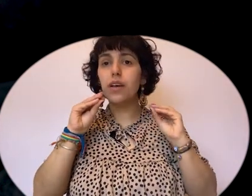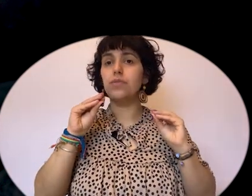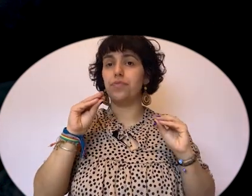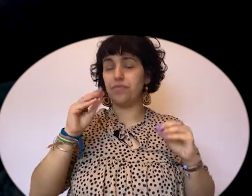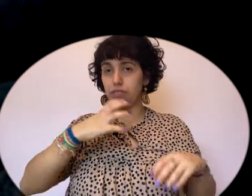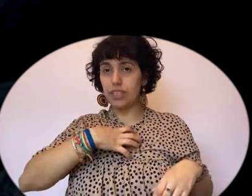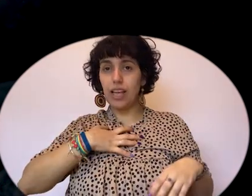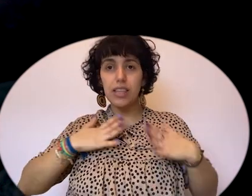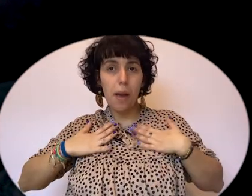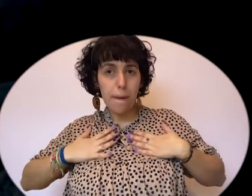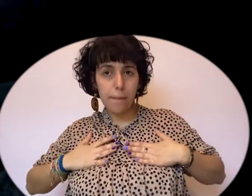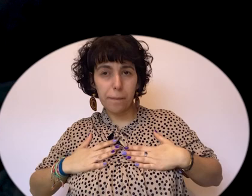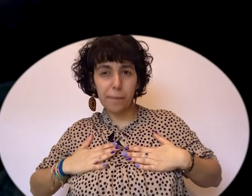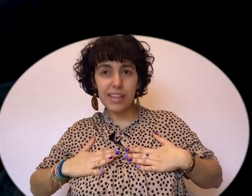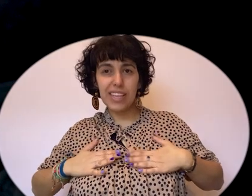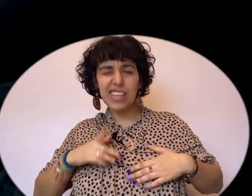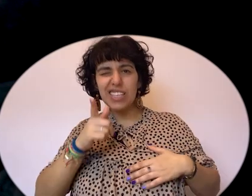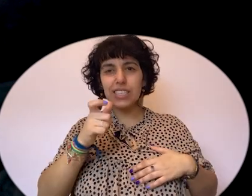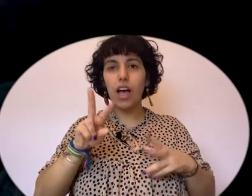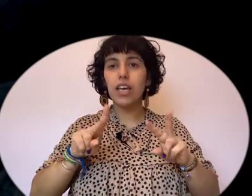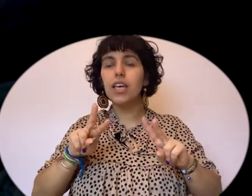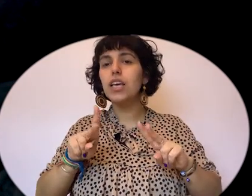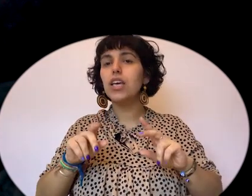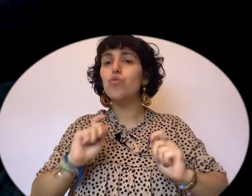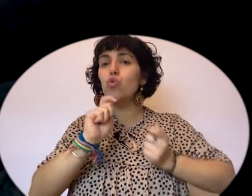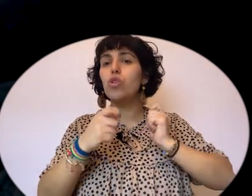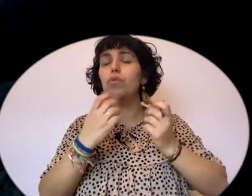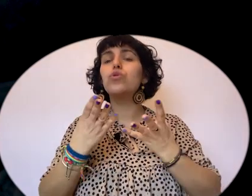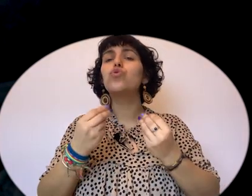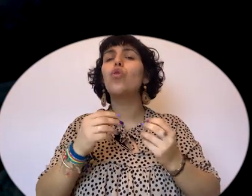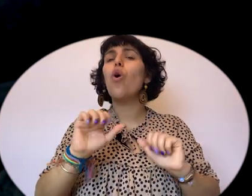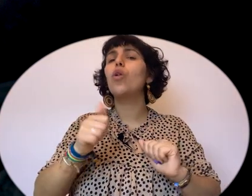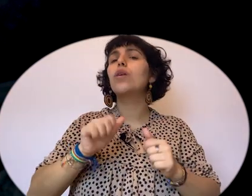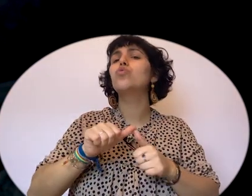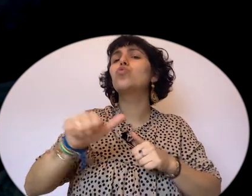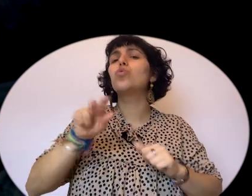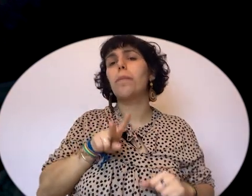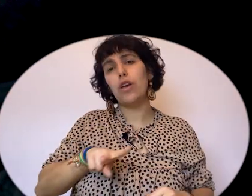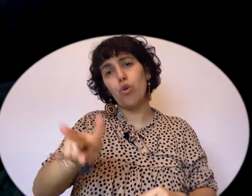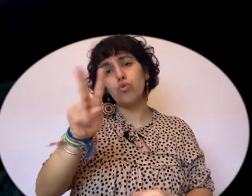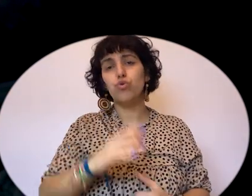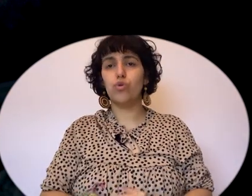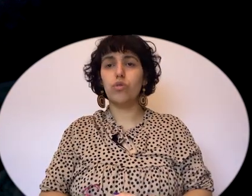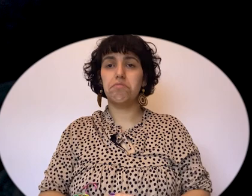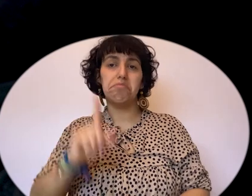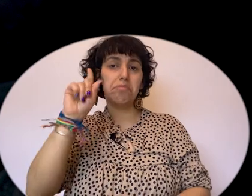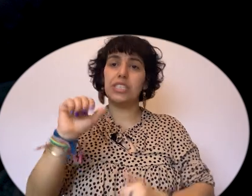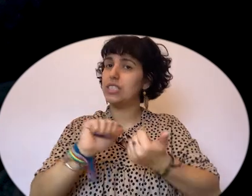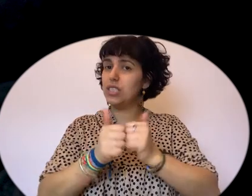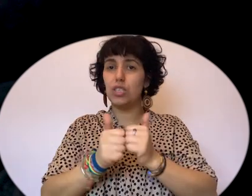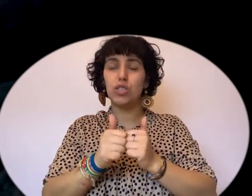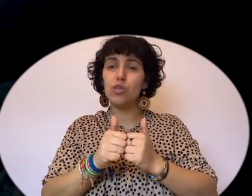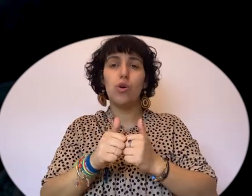silaha dönüşen bilmesi çok uzun bir yolculuk ve bu sadece Tayyip okusada yani vitalede olacak bir şey değil Belki başka Bir sorunda